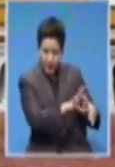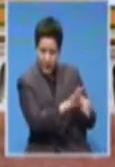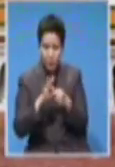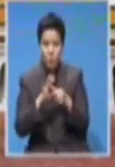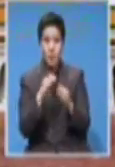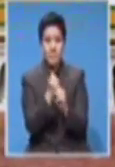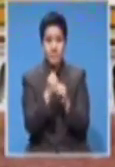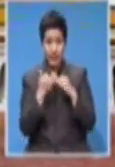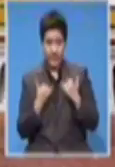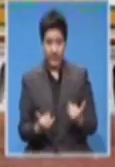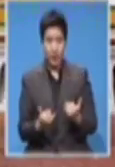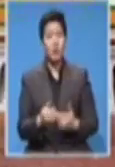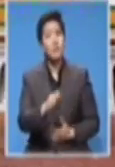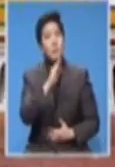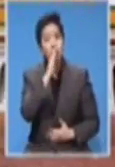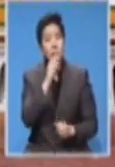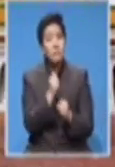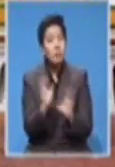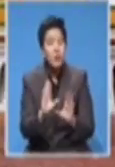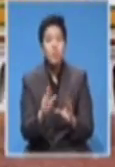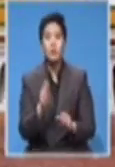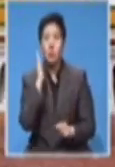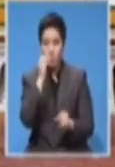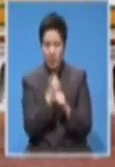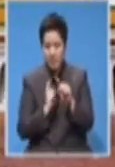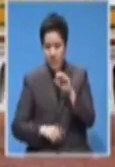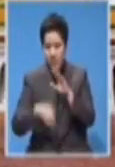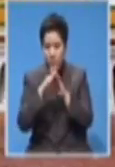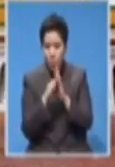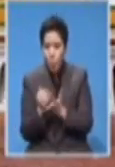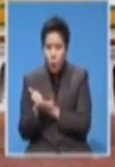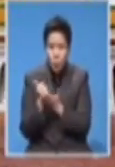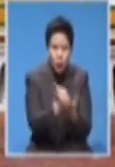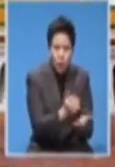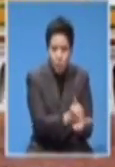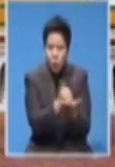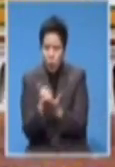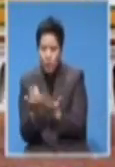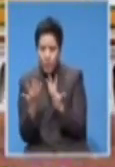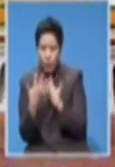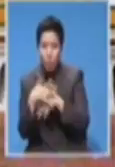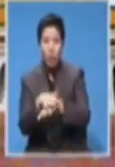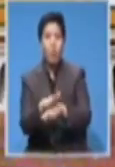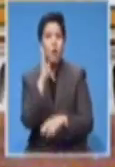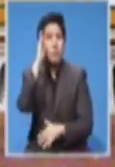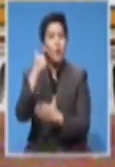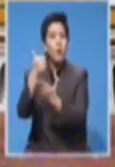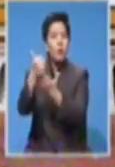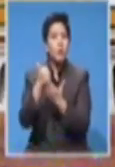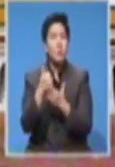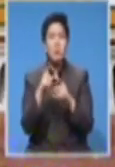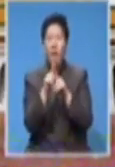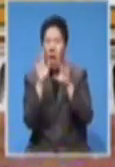ครับเพราะจะทำให้เกิดกระบวนการต่างขึ้นมาแล้วมันก็จะดูแลซึ่งกันและกันมันก็จะได้ไม่ไปพึ่งธุรกิจสี